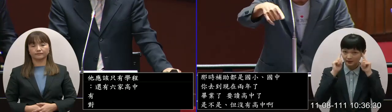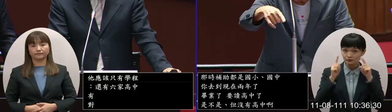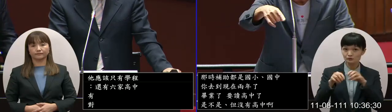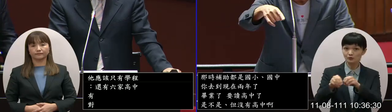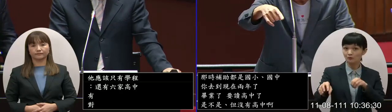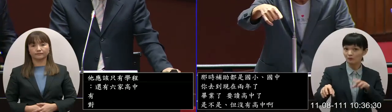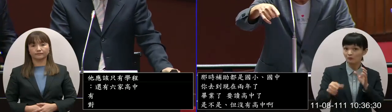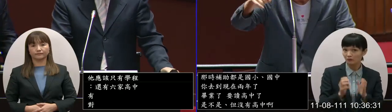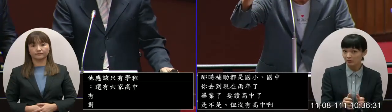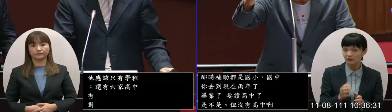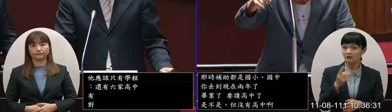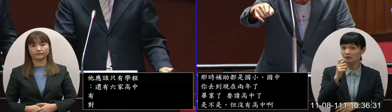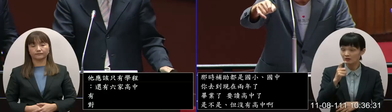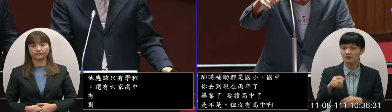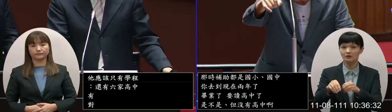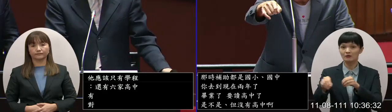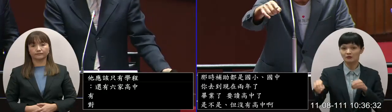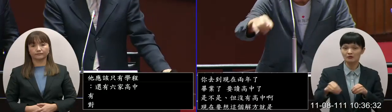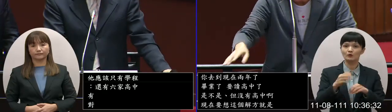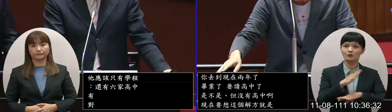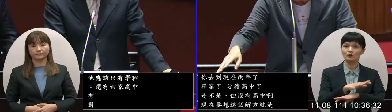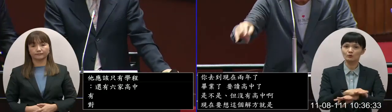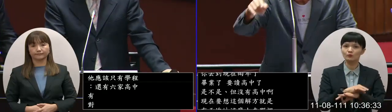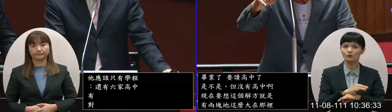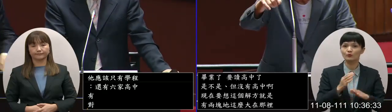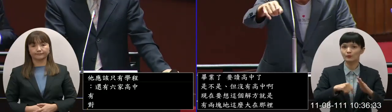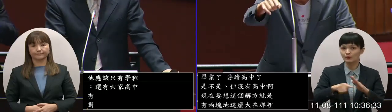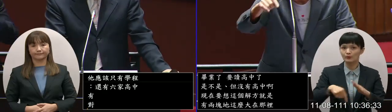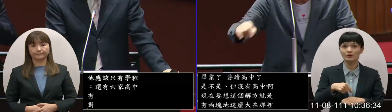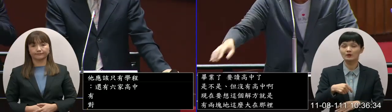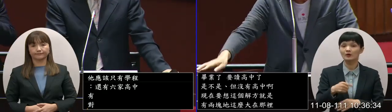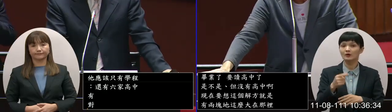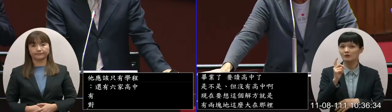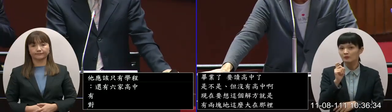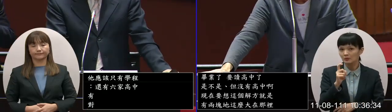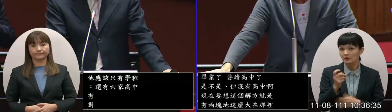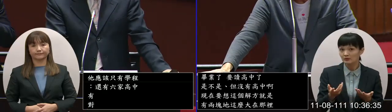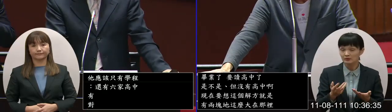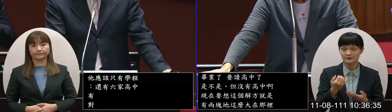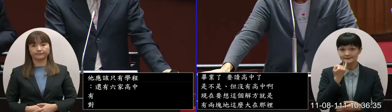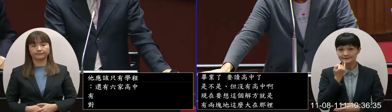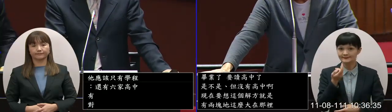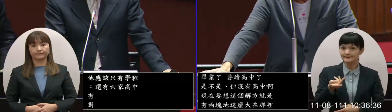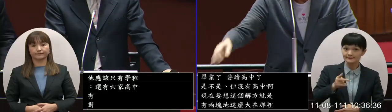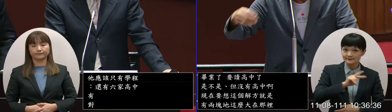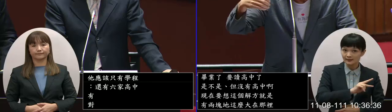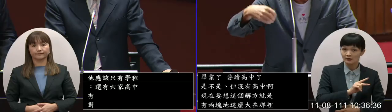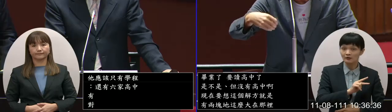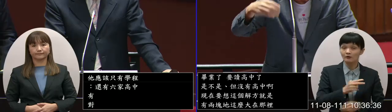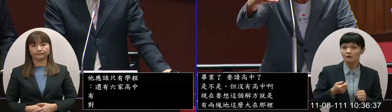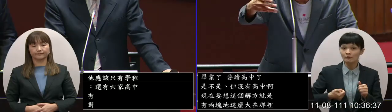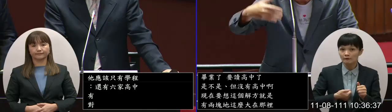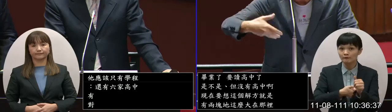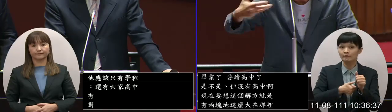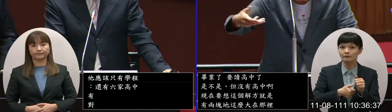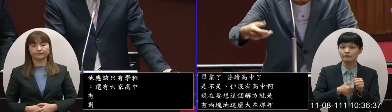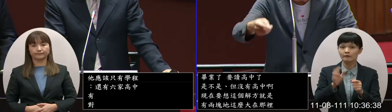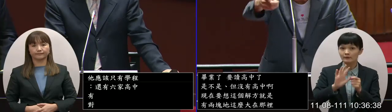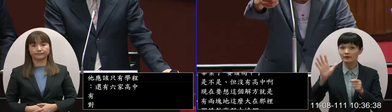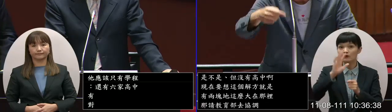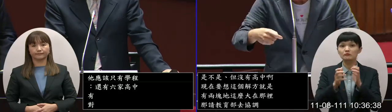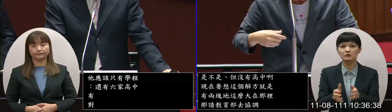学院，那我们是不是来考虑设附属高中？啊，经验不足，教育部